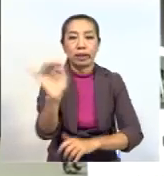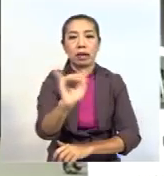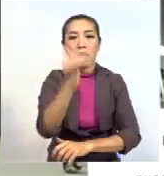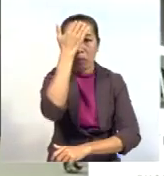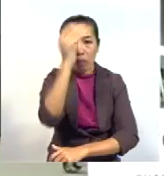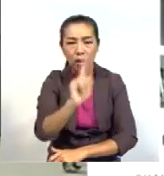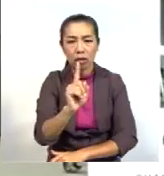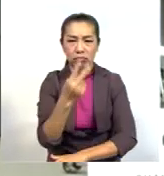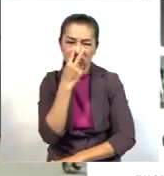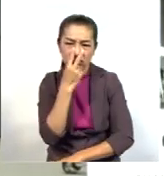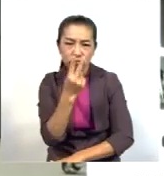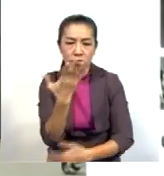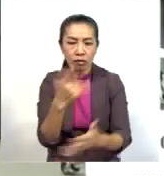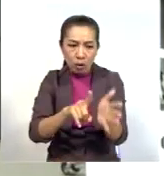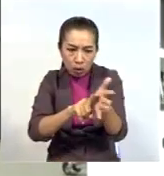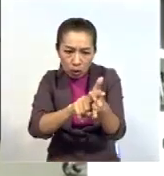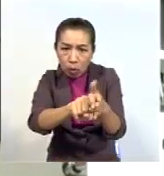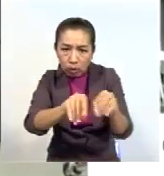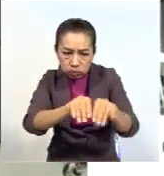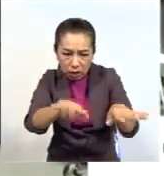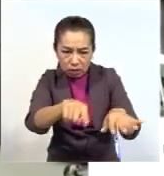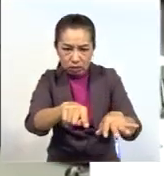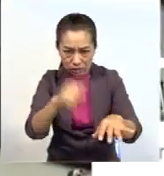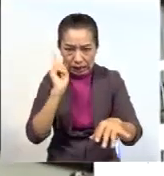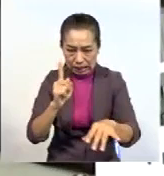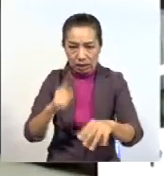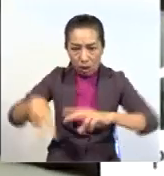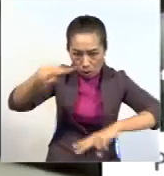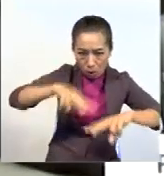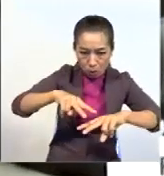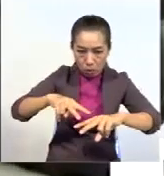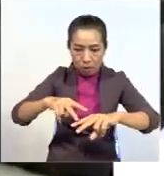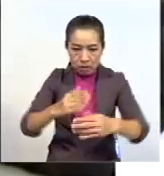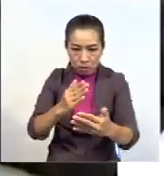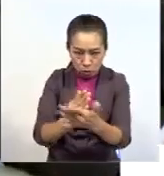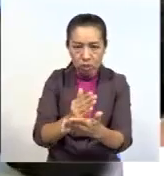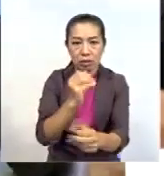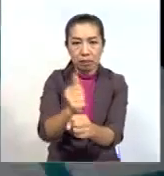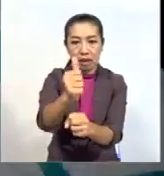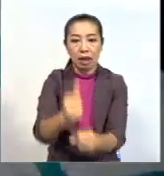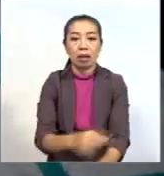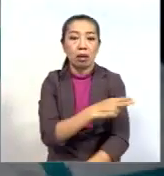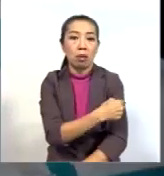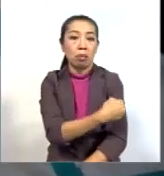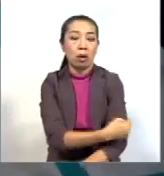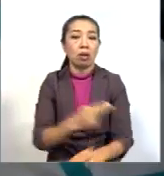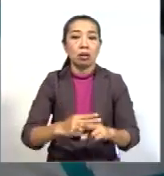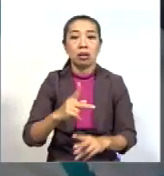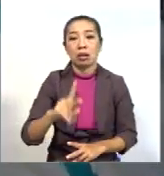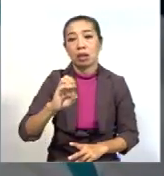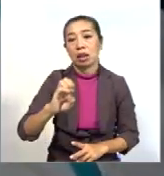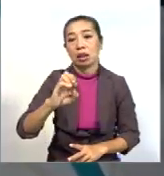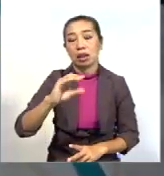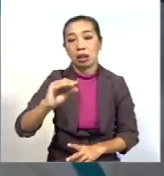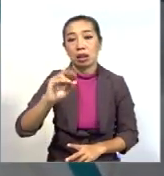พราะว่ามองว่ายังเป็นเรื่องที่สามารถควบคุมได้นายแพทย์ทีโดรสอัสฮานอมกีบ